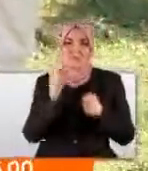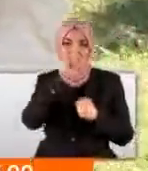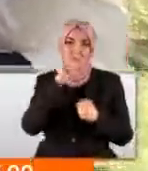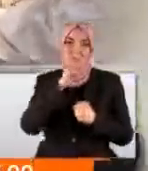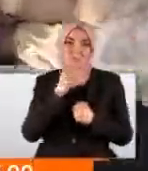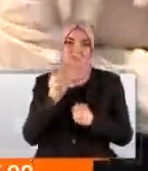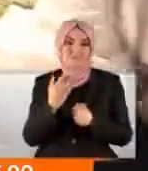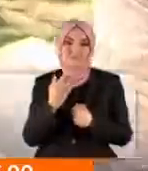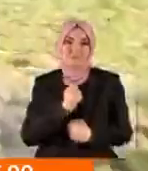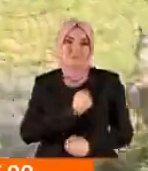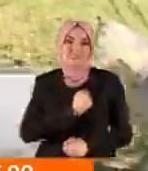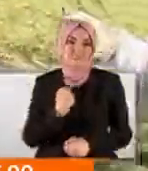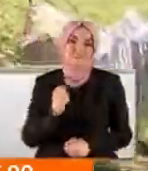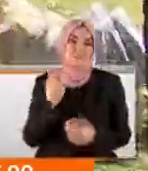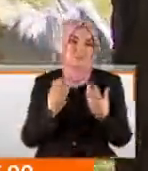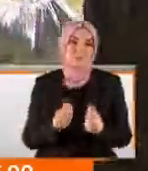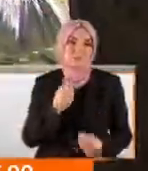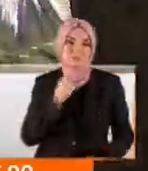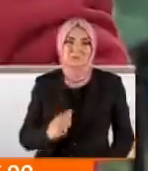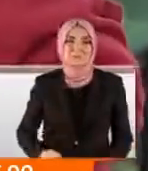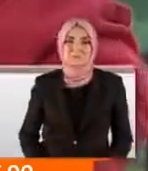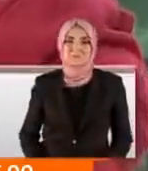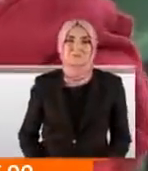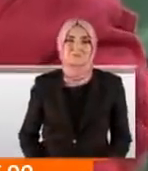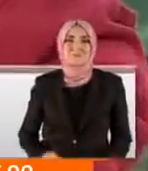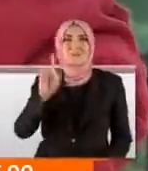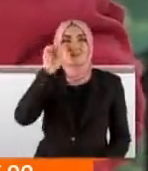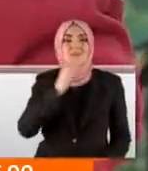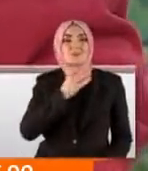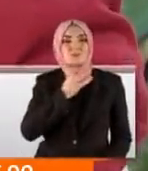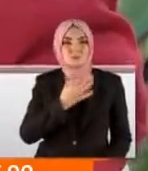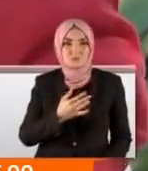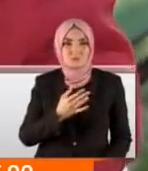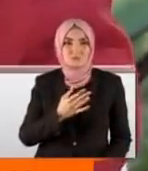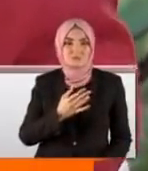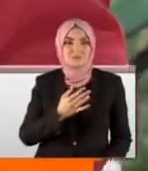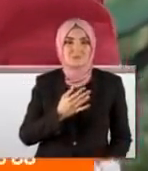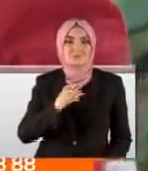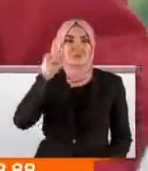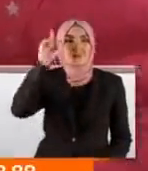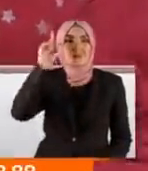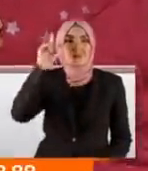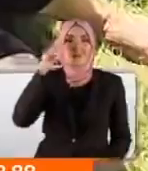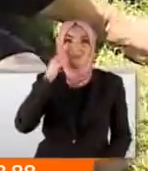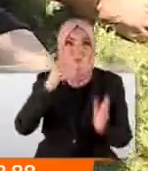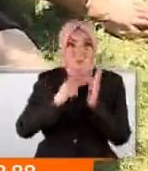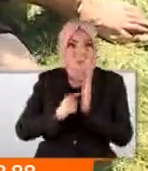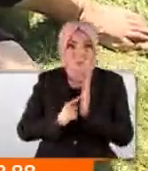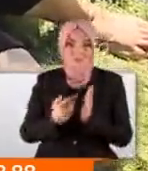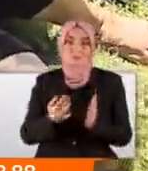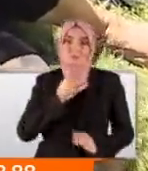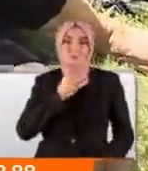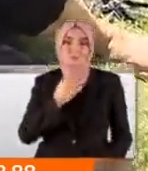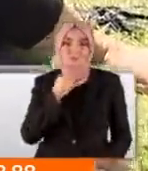bir sıkıntı yaşadık. Allah'a şükür, Allah-u Teala bir daha bu şeyleri bize göstermesin, elhamdülillah. Ankara'da